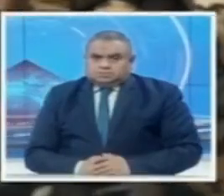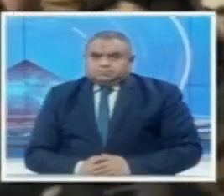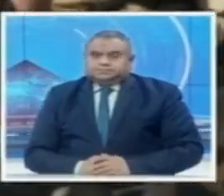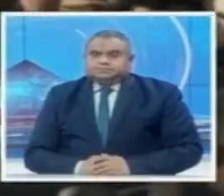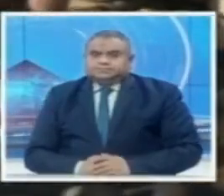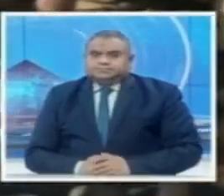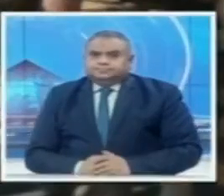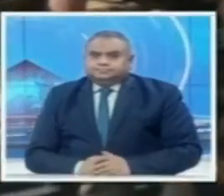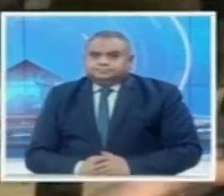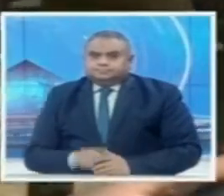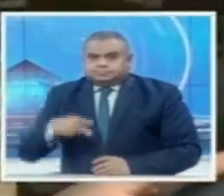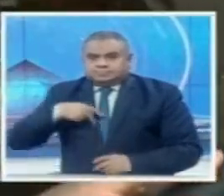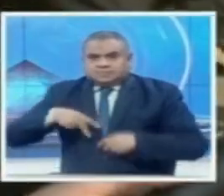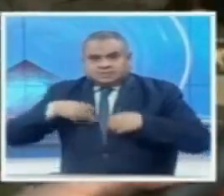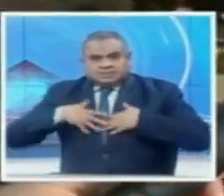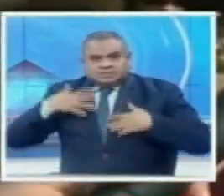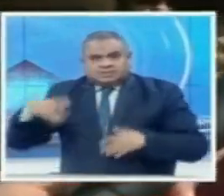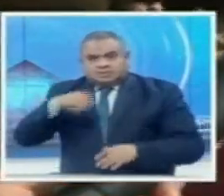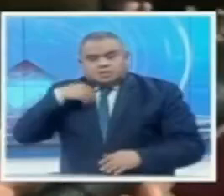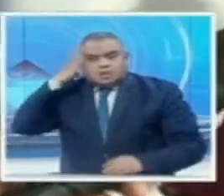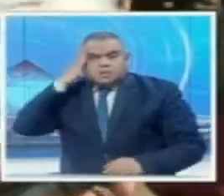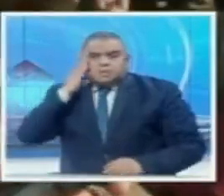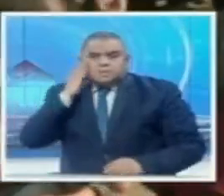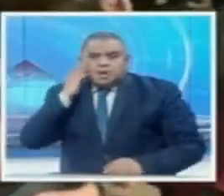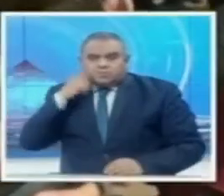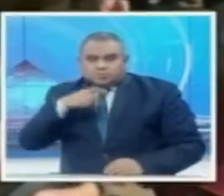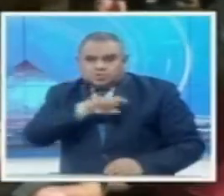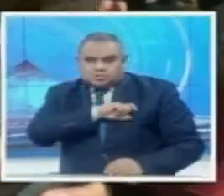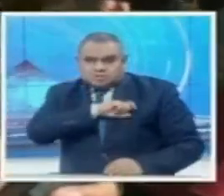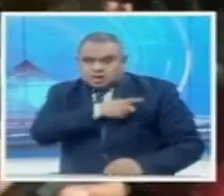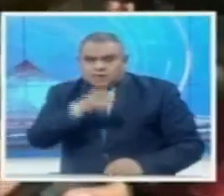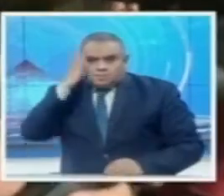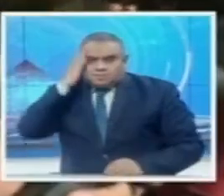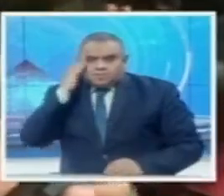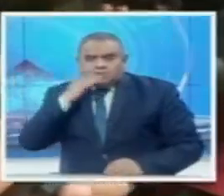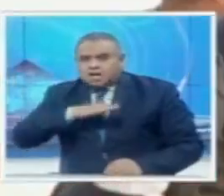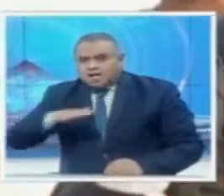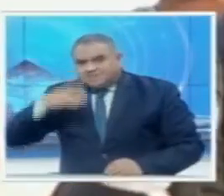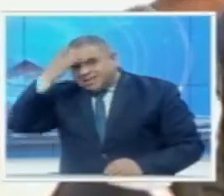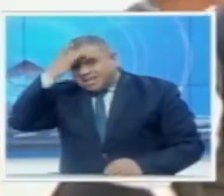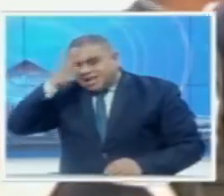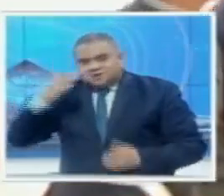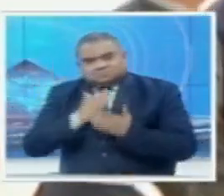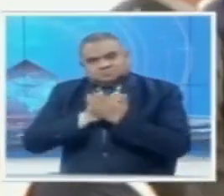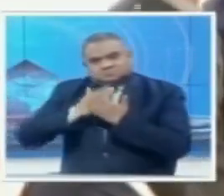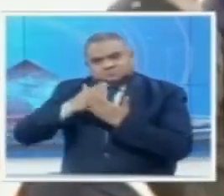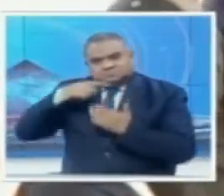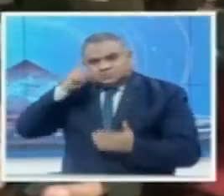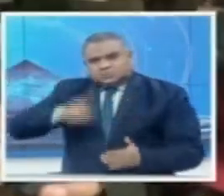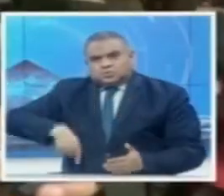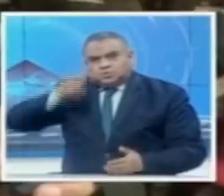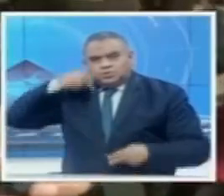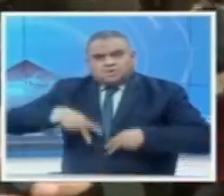تكفيش شكرا. حاجه نفسيا بيروحوا نفسيا مرتاحين، والعيا ده بينسوه، كل اللي بنقضيه هنا بينسى